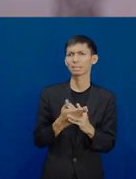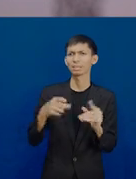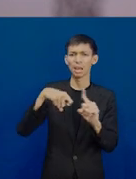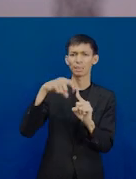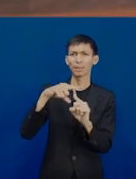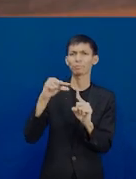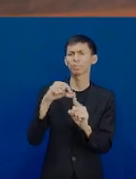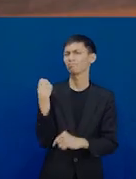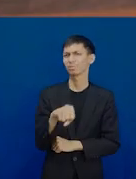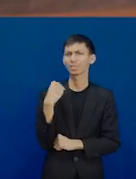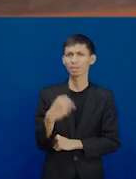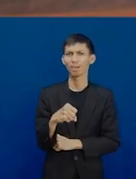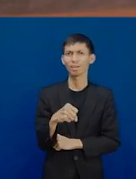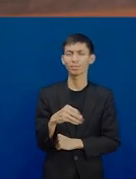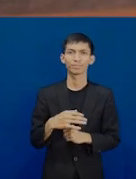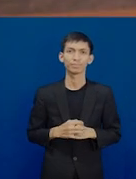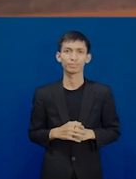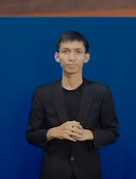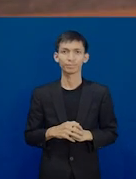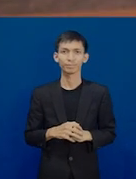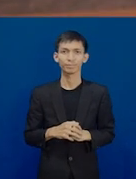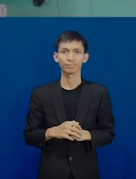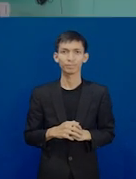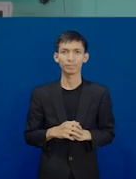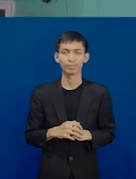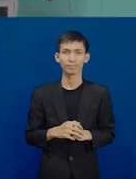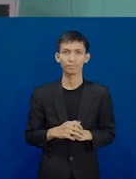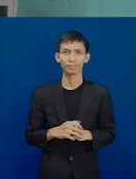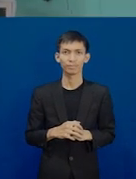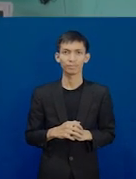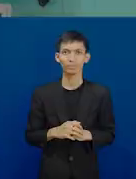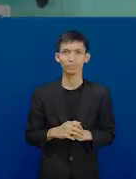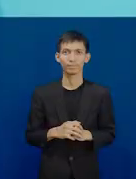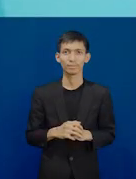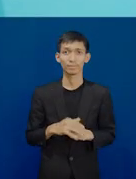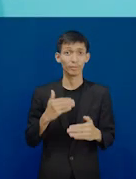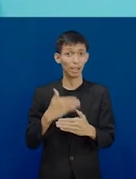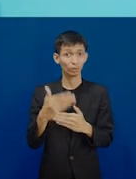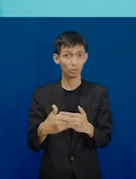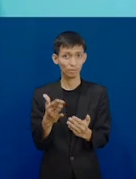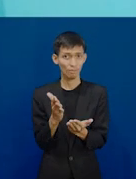ini gitu, tanpa KTP yang kita anggap KTP saja gitu.